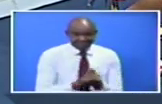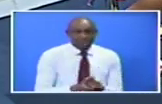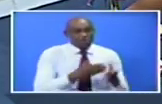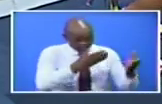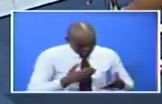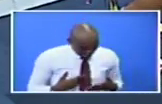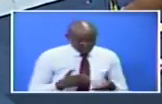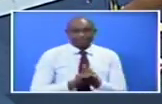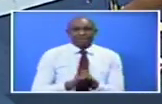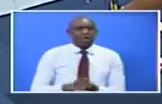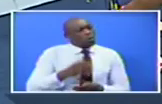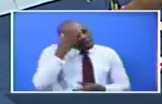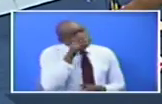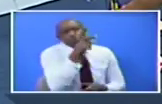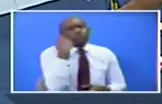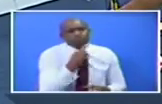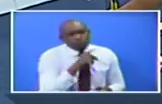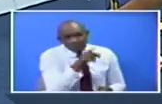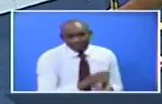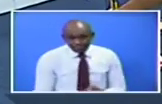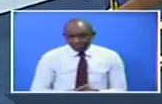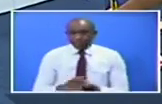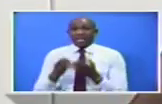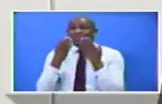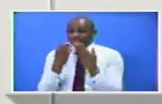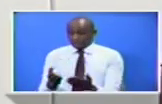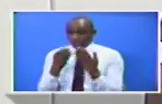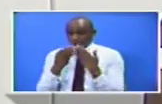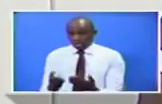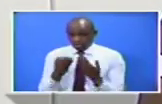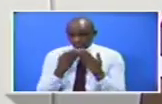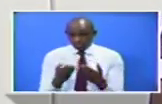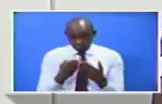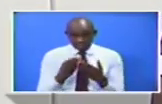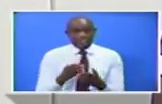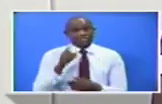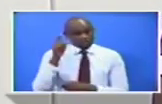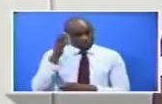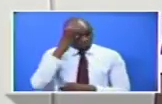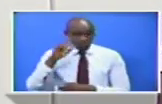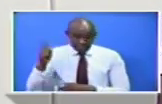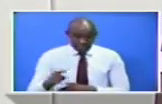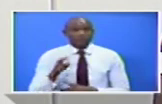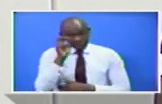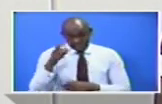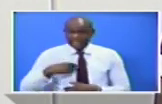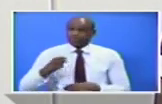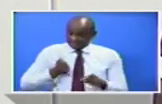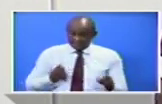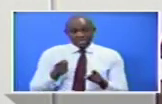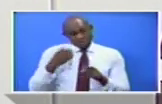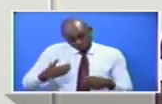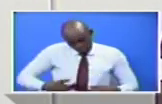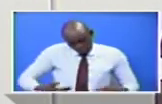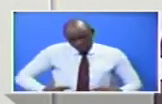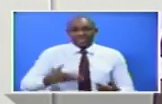Karibu sana. Tueleze nyinyi ni kina nani? Nimeshukuru sana Zubeida. Sisi ni kina dada kama vile unaviona. Mm. Wanadada ambao